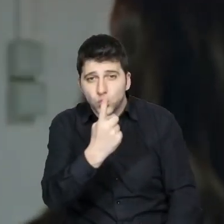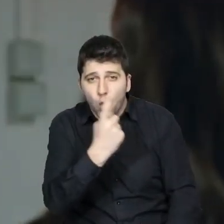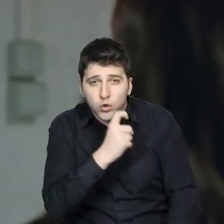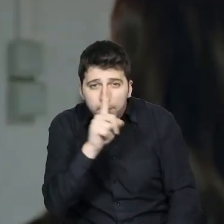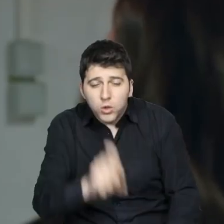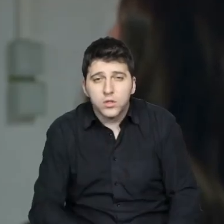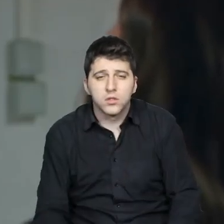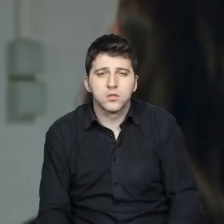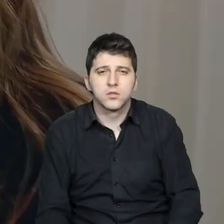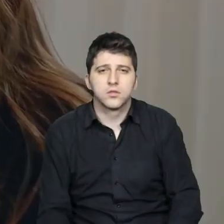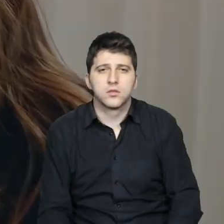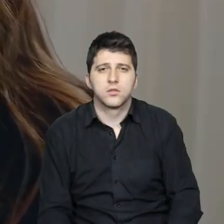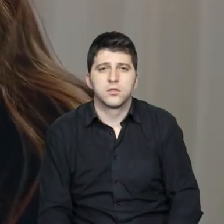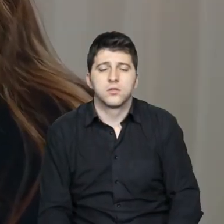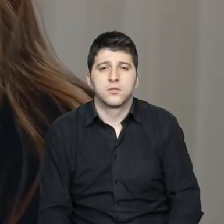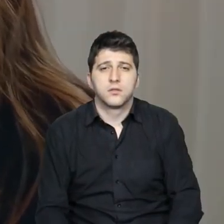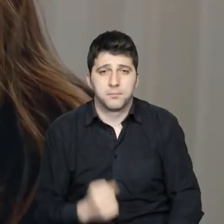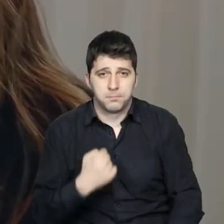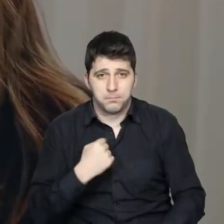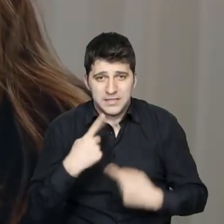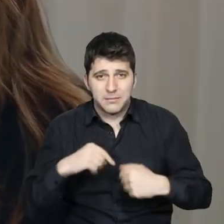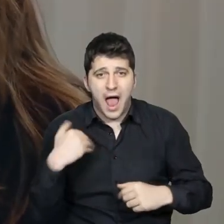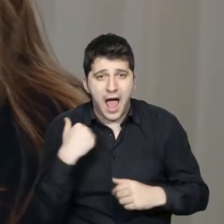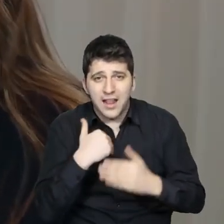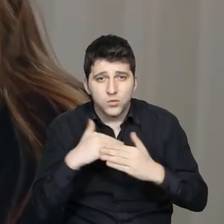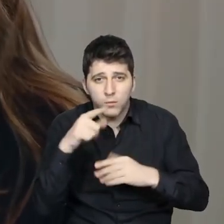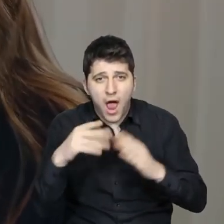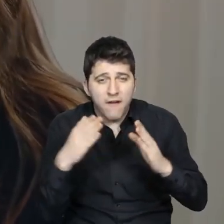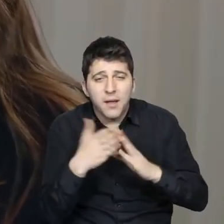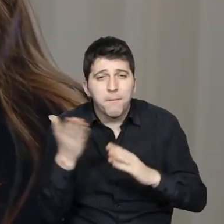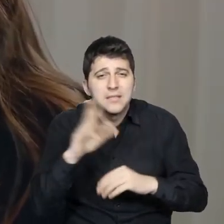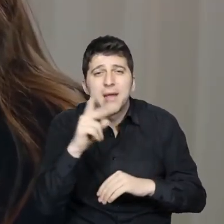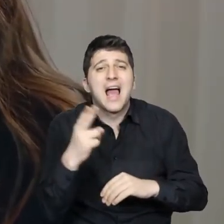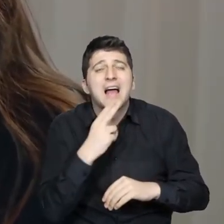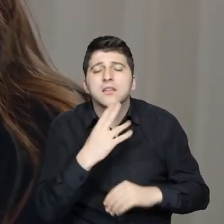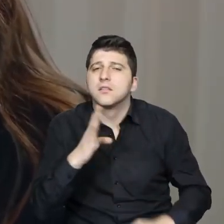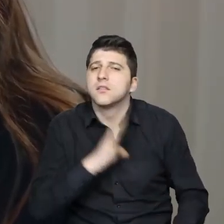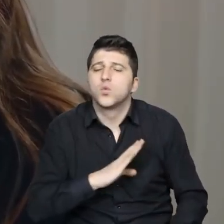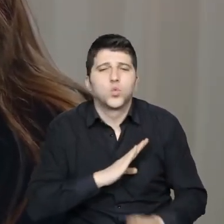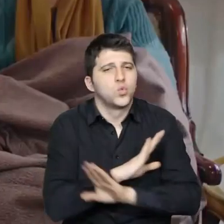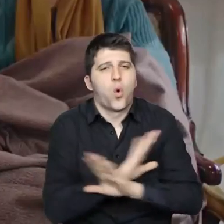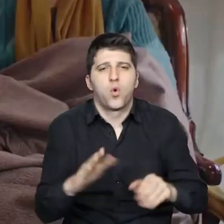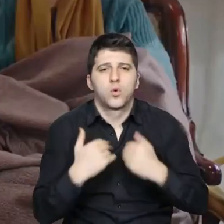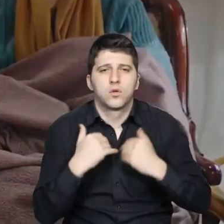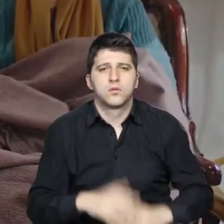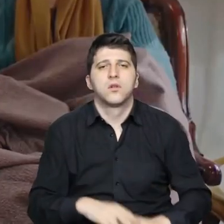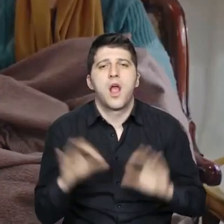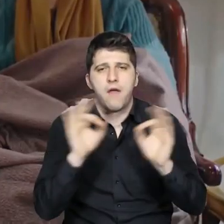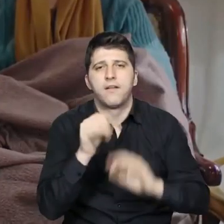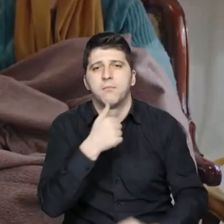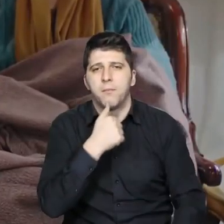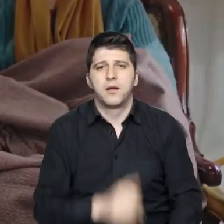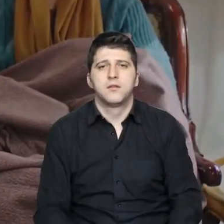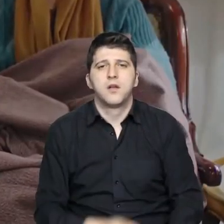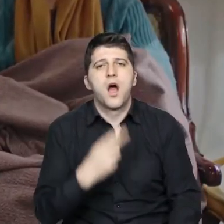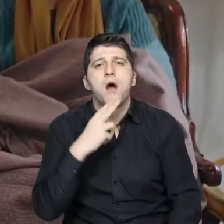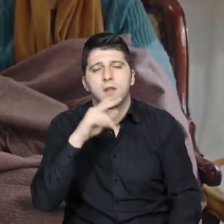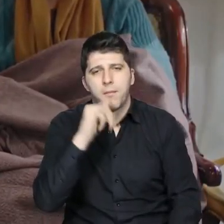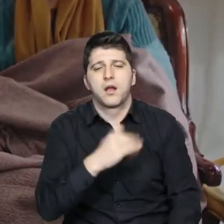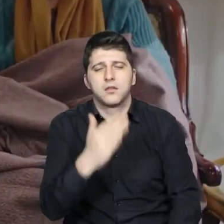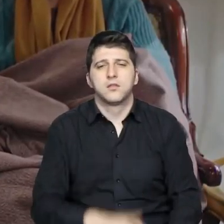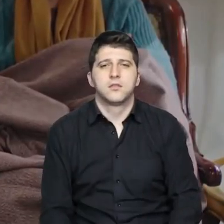mu? Bizim annemizden sonra bu evde başka hiçbir kadına tahammülümüz yok. Evet baba. Ablam